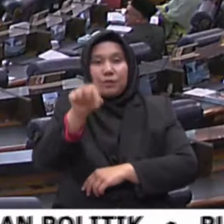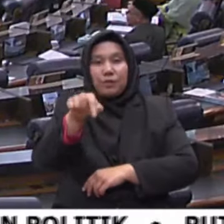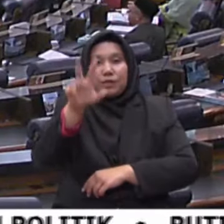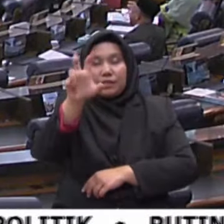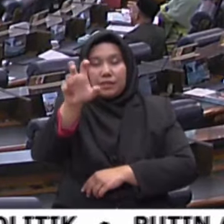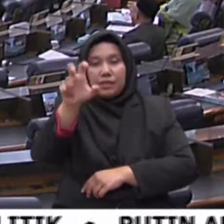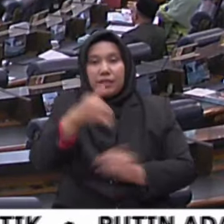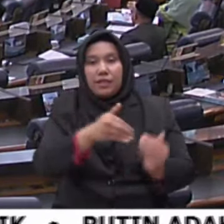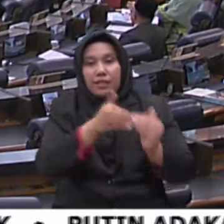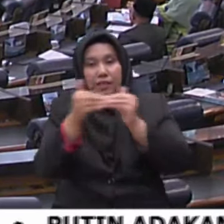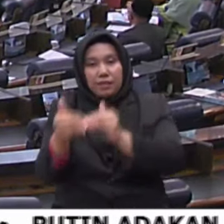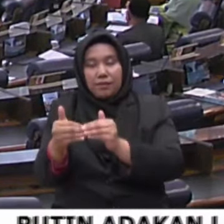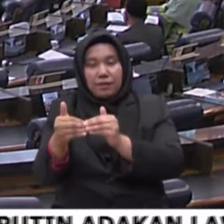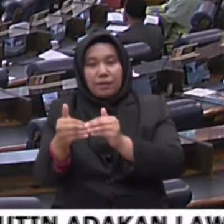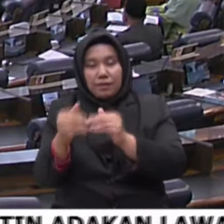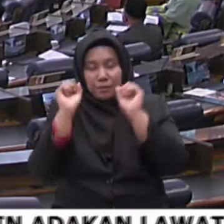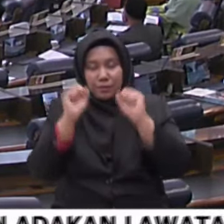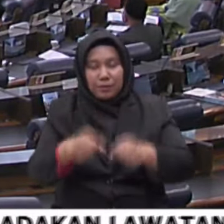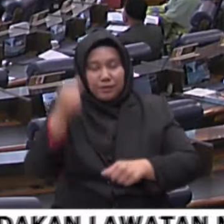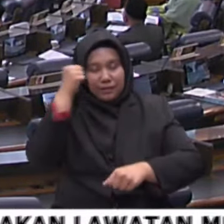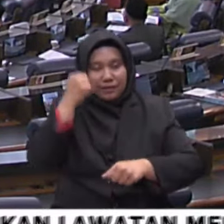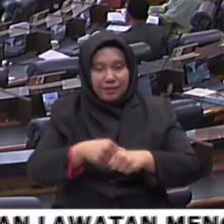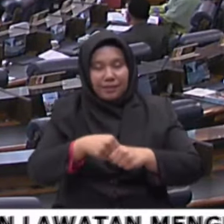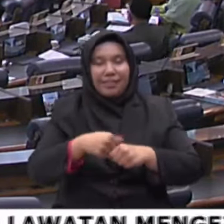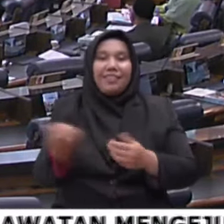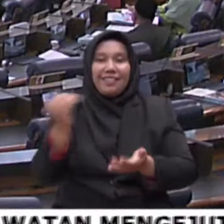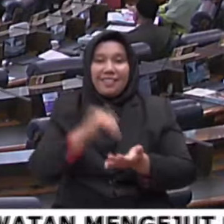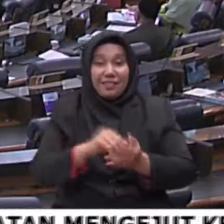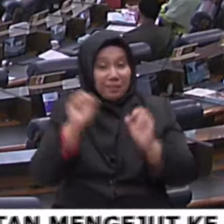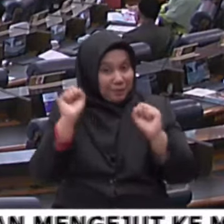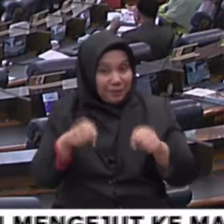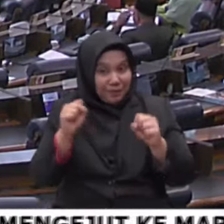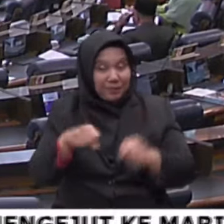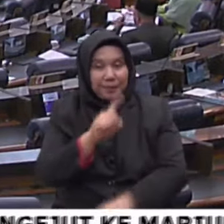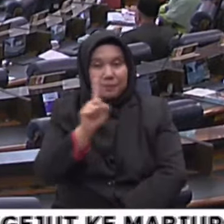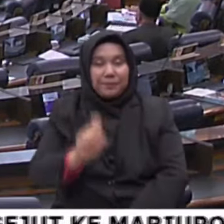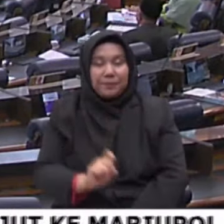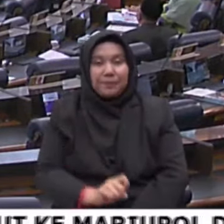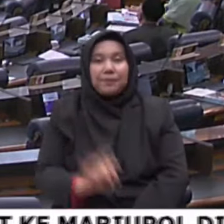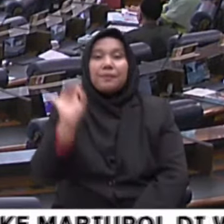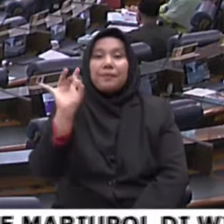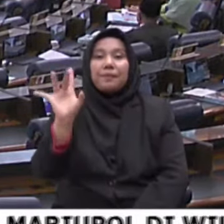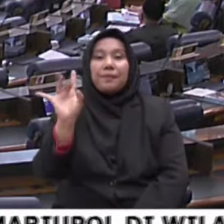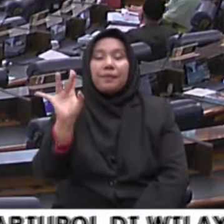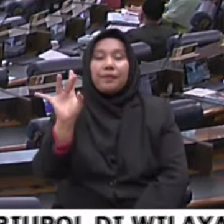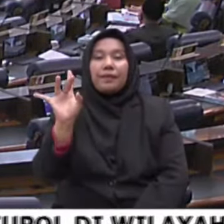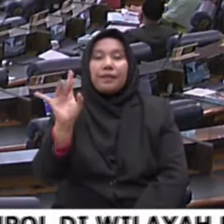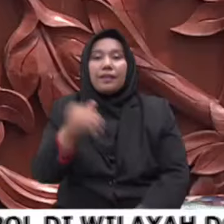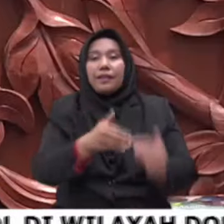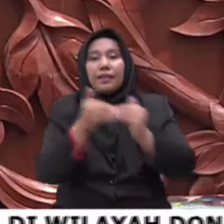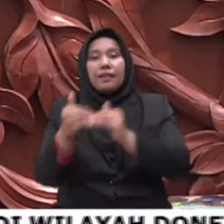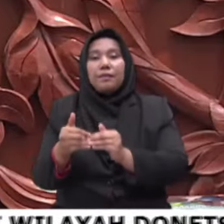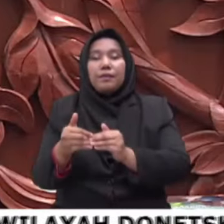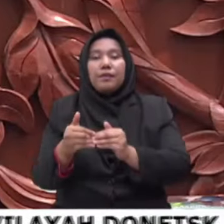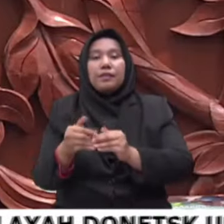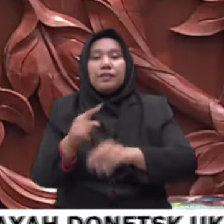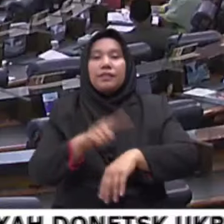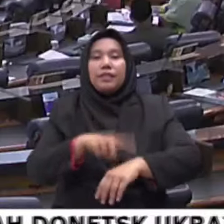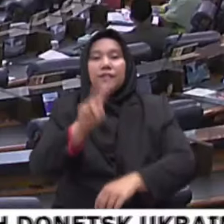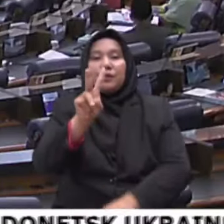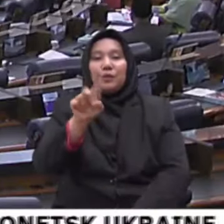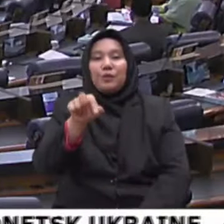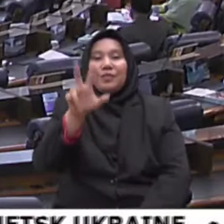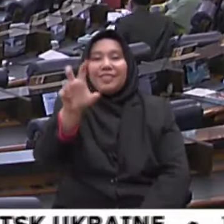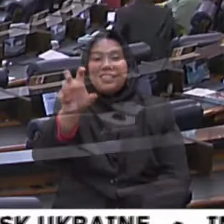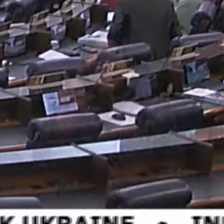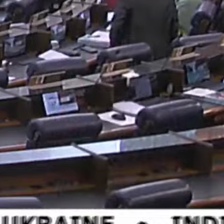sambung Menteri fresh balik. Boleh tu? Boleh. Boleh. Baik terima kasih. Insya-Allah kita sambung jam 2:30. Sekian. Terima